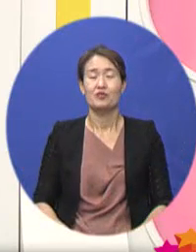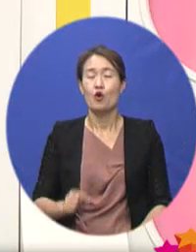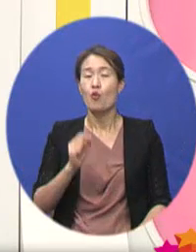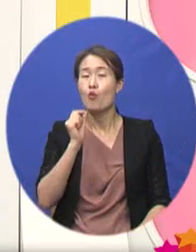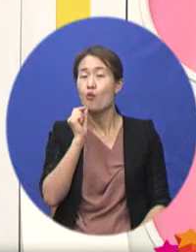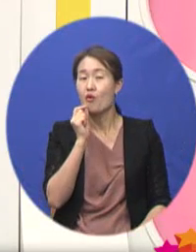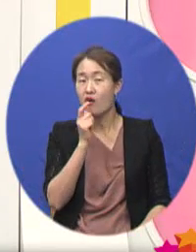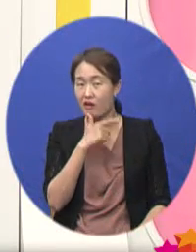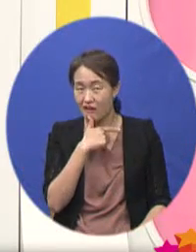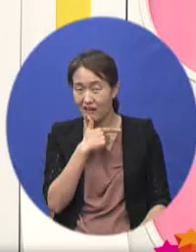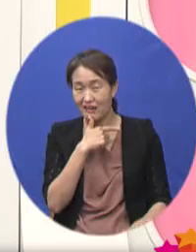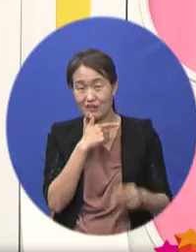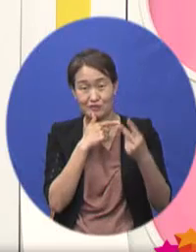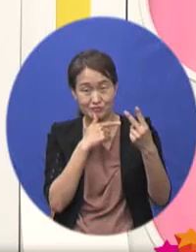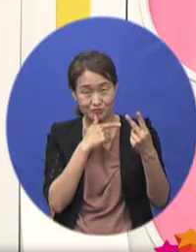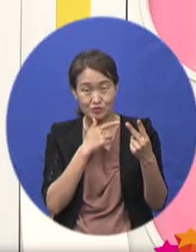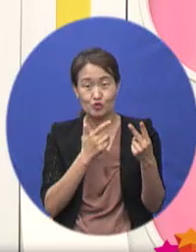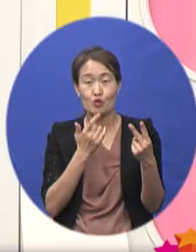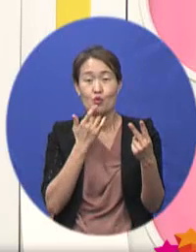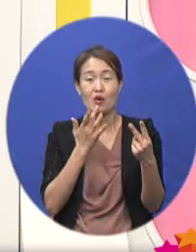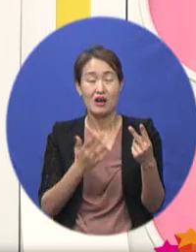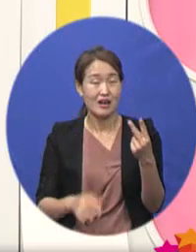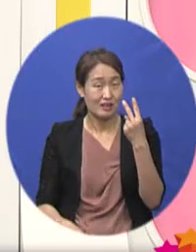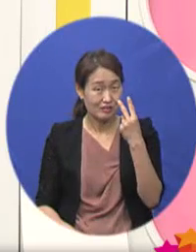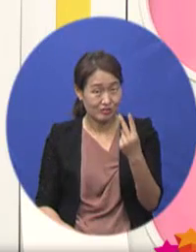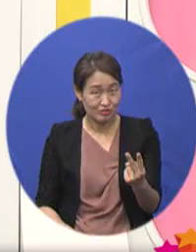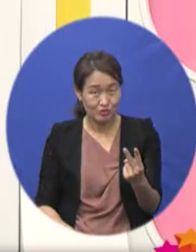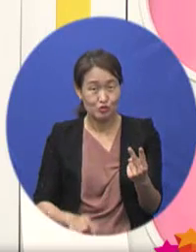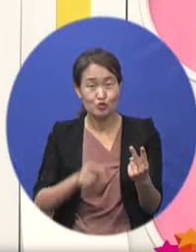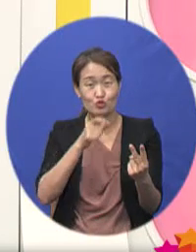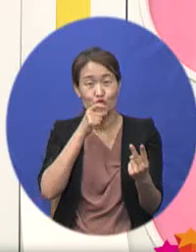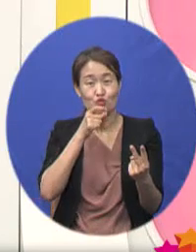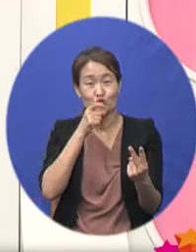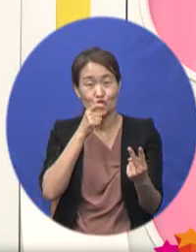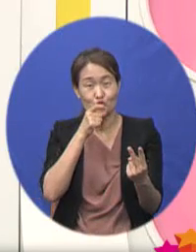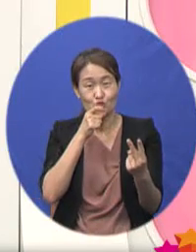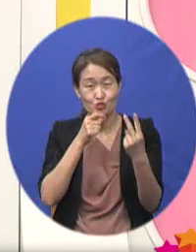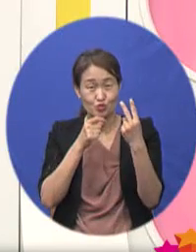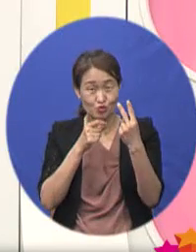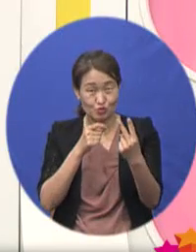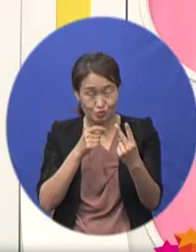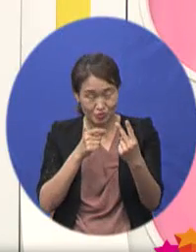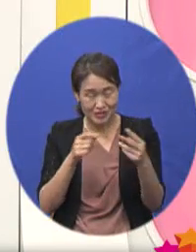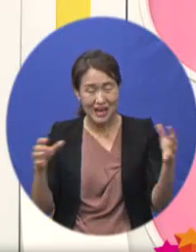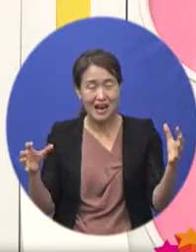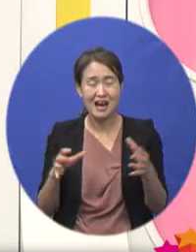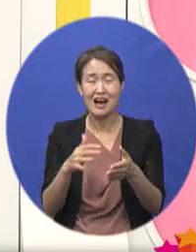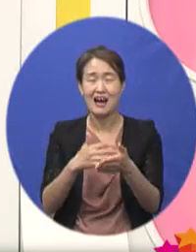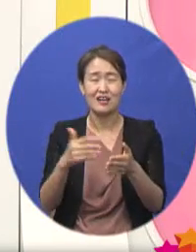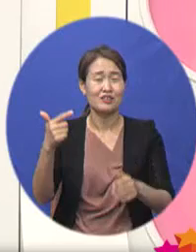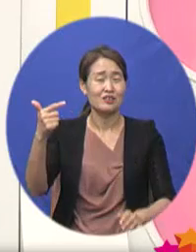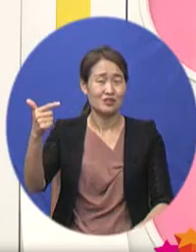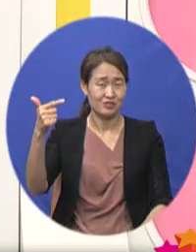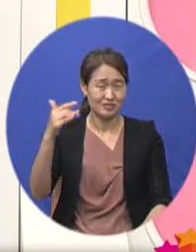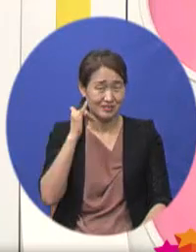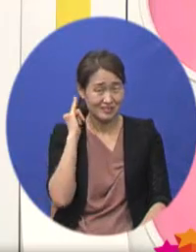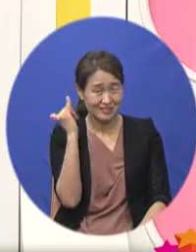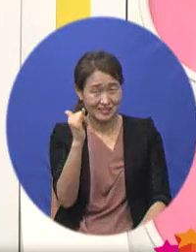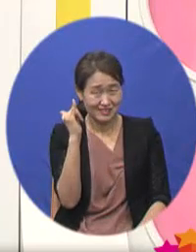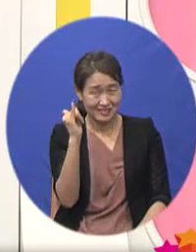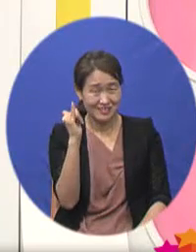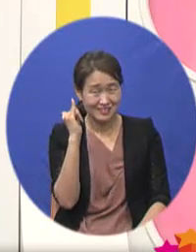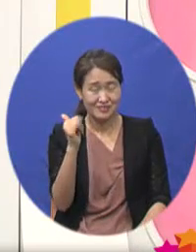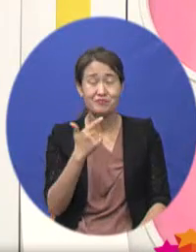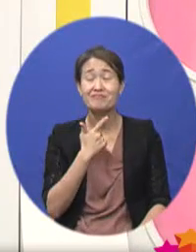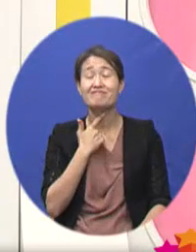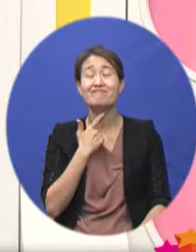월요일 날 두 번. 예. 화요일 날 두 번. 예. 수요일 날 두 번. 지금 여섯 번째예요. 아이고, 많이 하셨네요. 이야, 감사합니다. 고맙습니다.